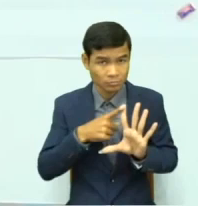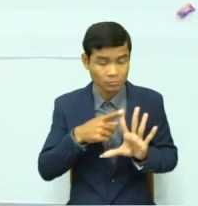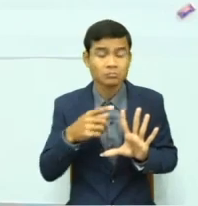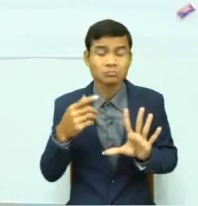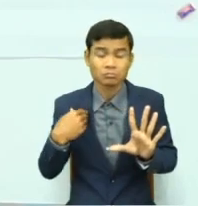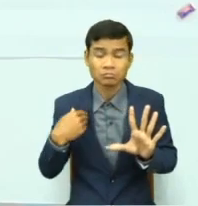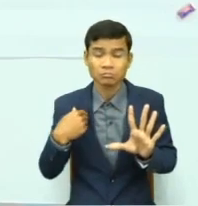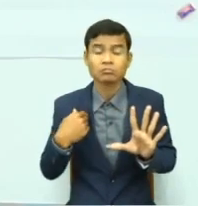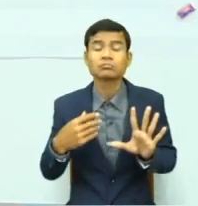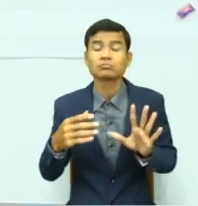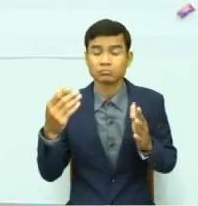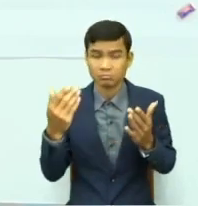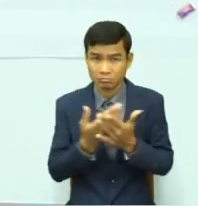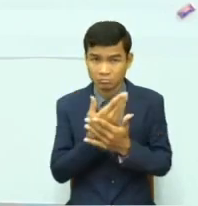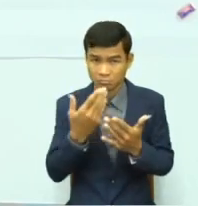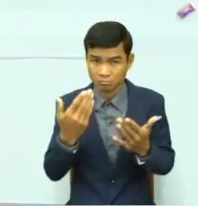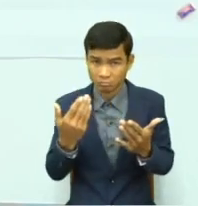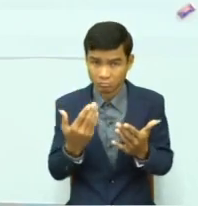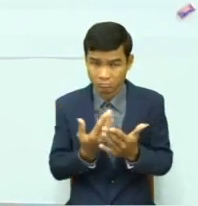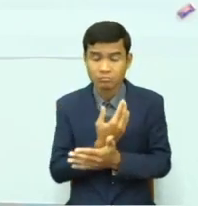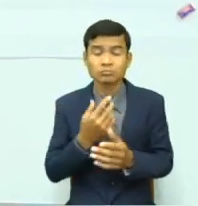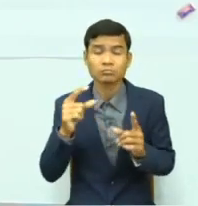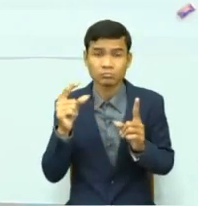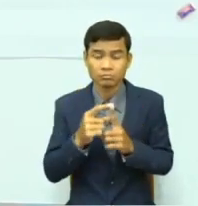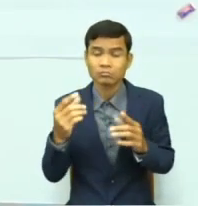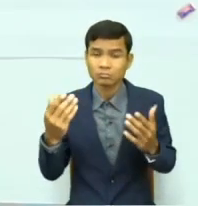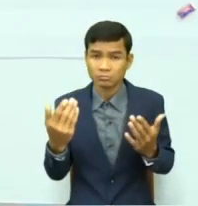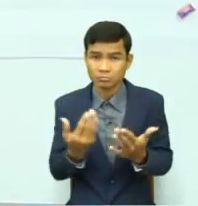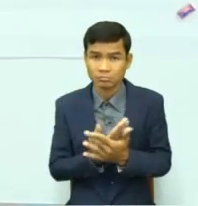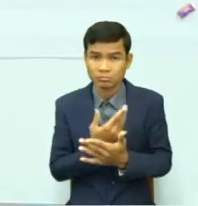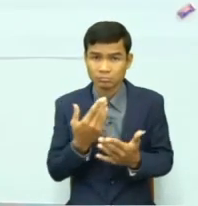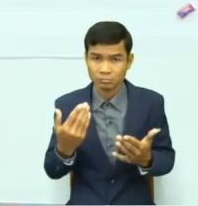cứ biết thamay thamay chà là ồn ná con